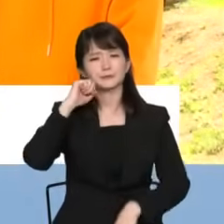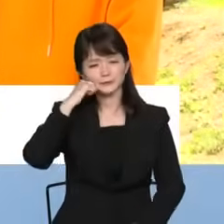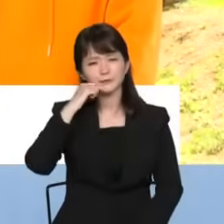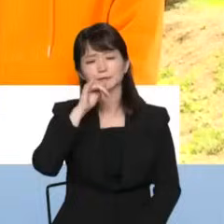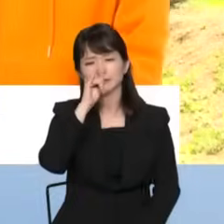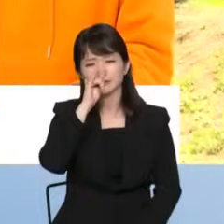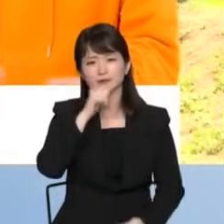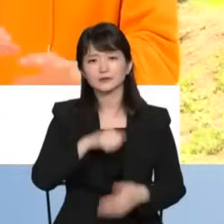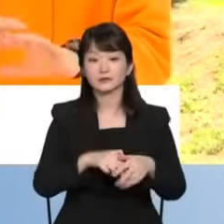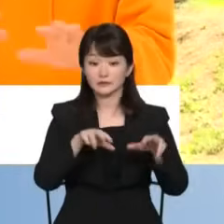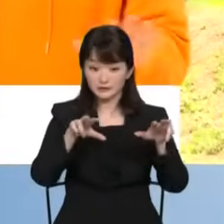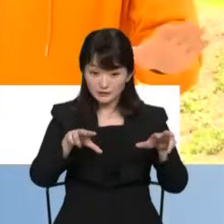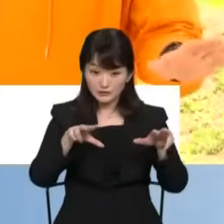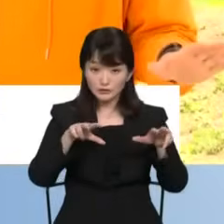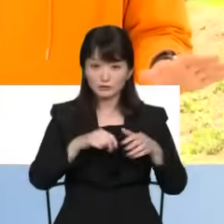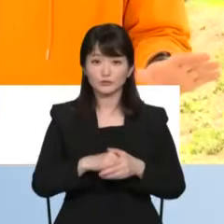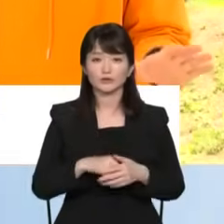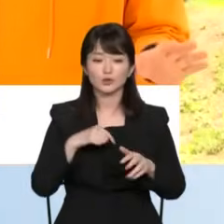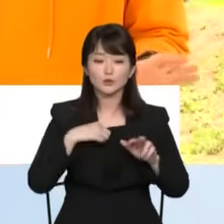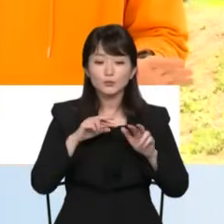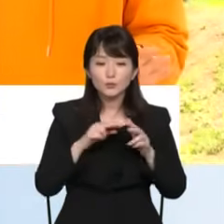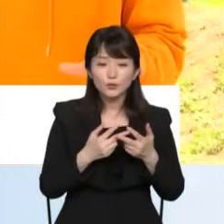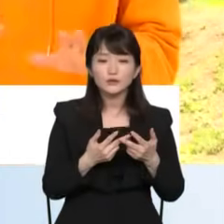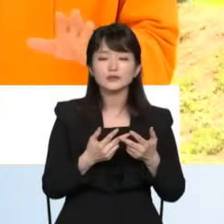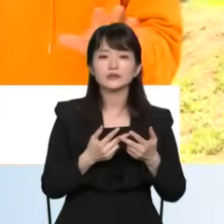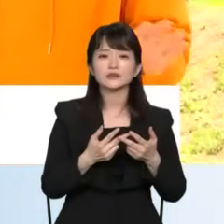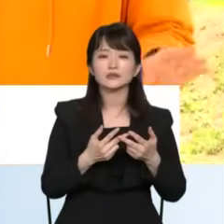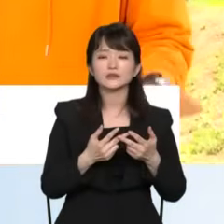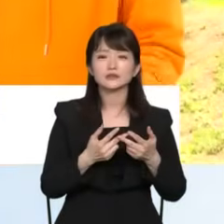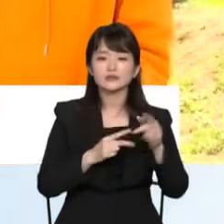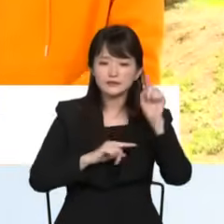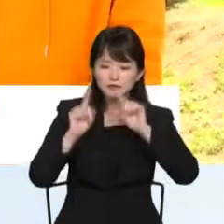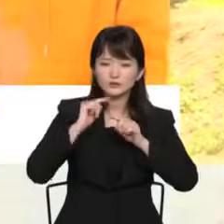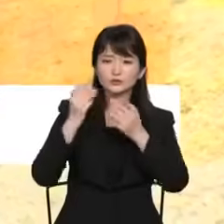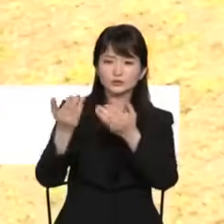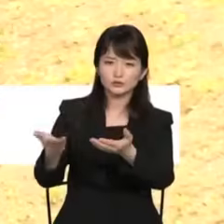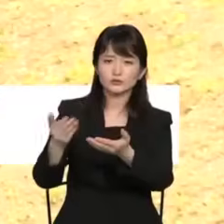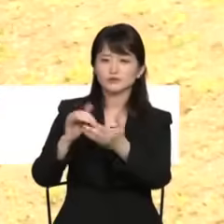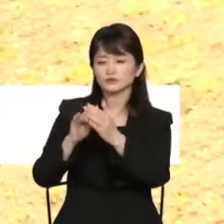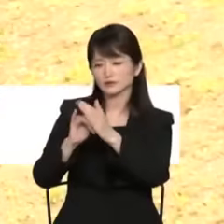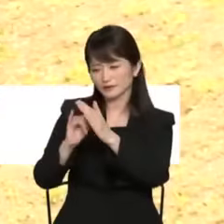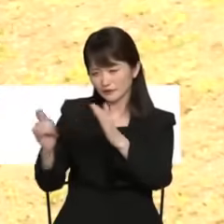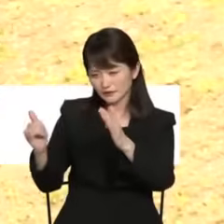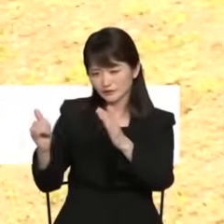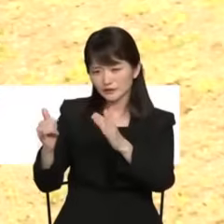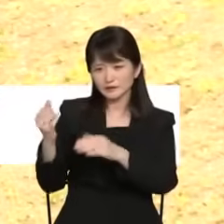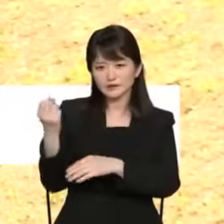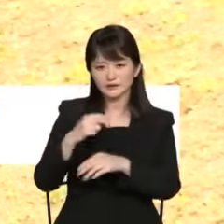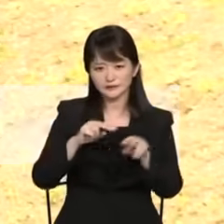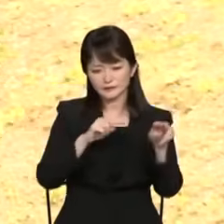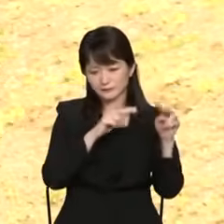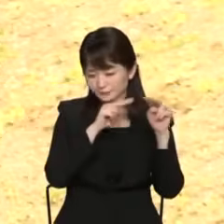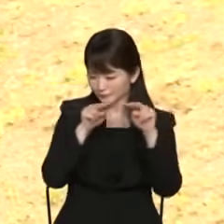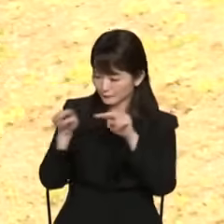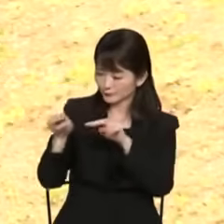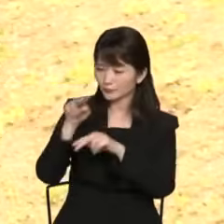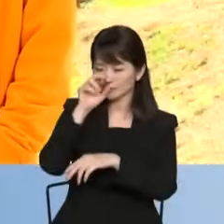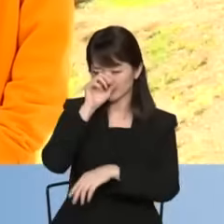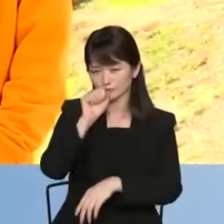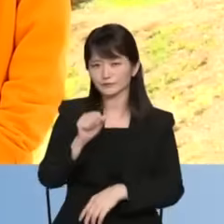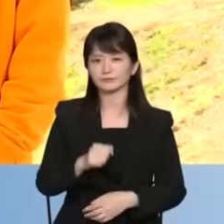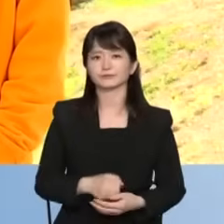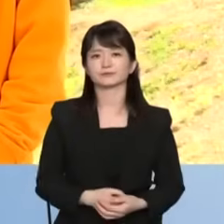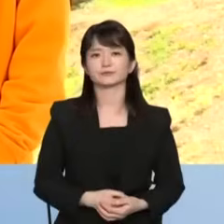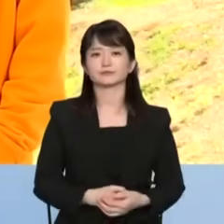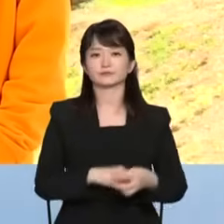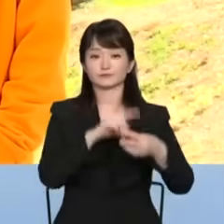있다. 지금이라도 본인이 상처를 줬던 가족들이나 상처를 줬던 사람들에 대해서 한 번이라도 되짚어보는 생각을 하셨으면 좋겠다는 생각입니다.